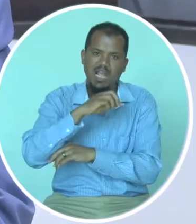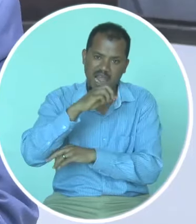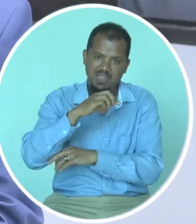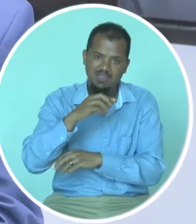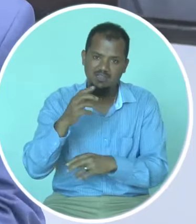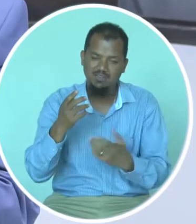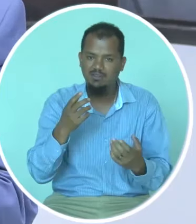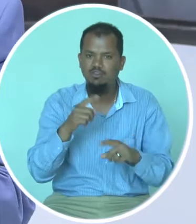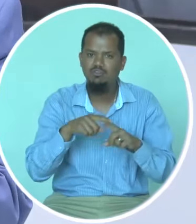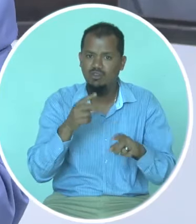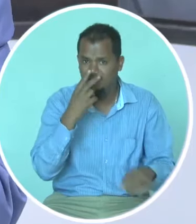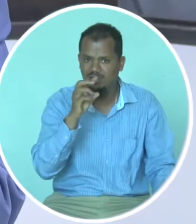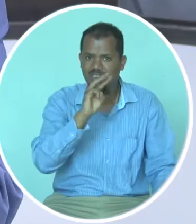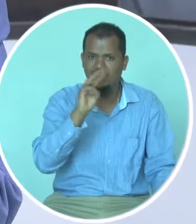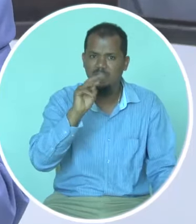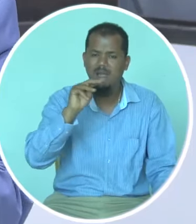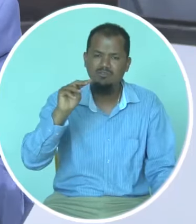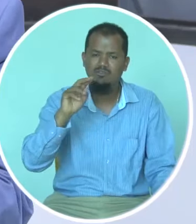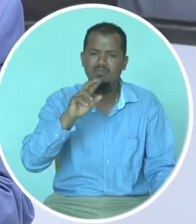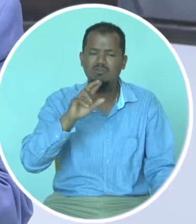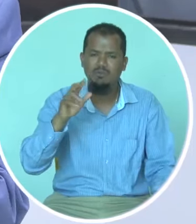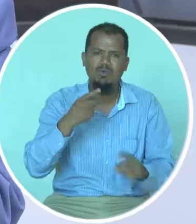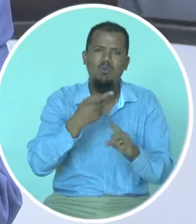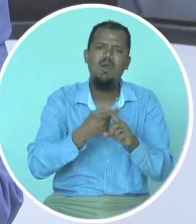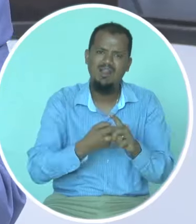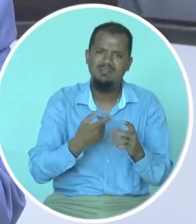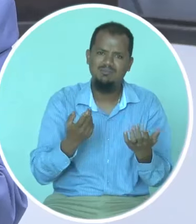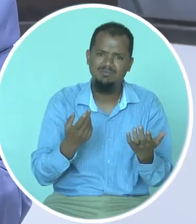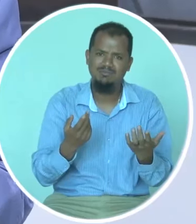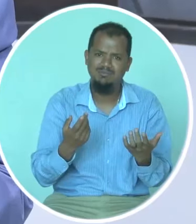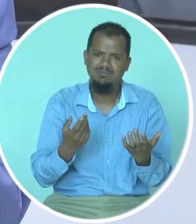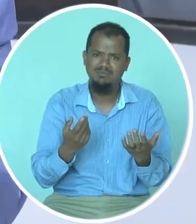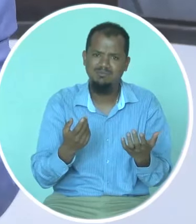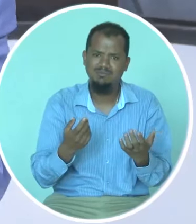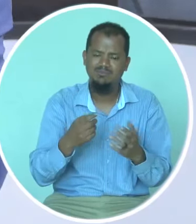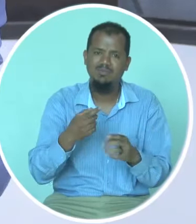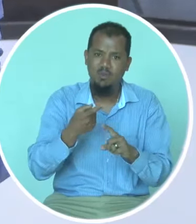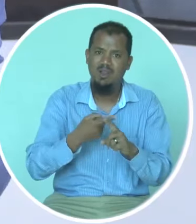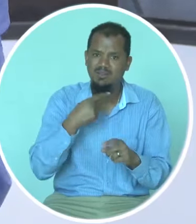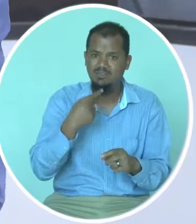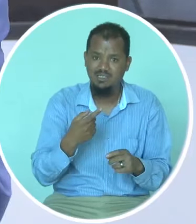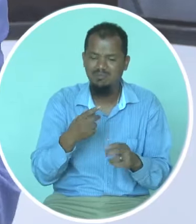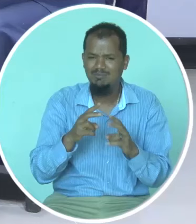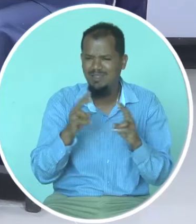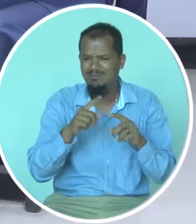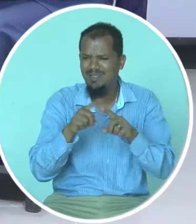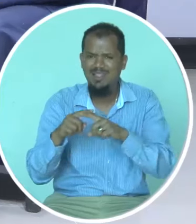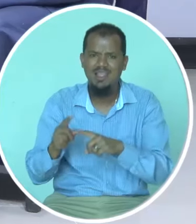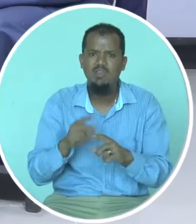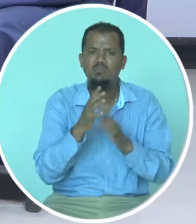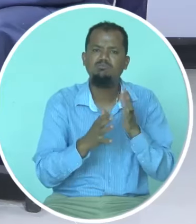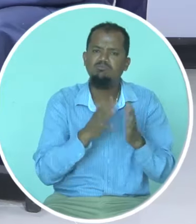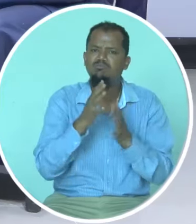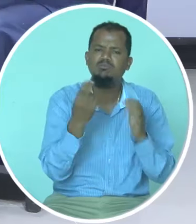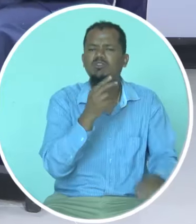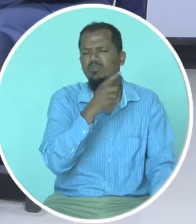የቀናትን ልዩነት ያየን እንደሆነ ሰኞ ማክሰኞ ወራትን ያየን እንደሆነ ያ ወራትን ዘነ በጣም የተለያየ